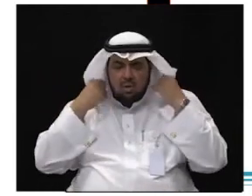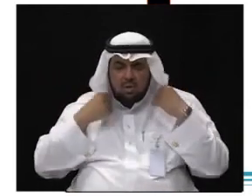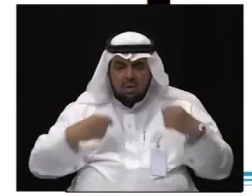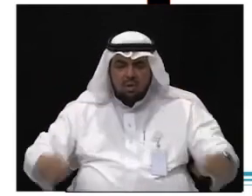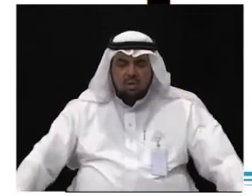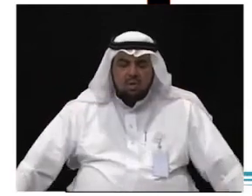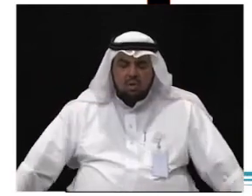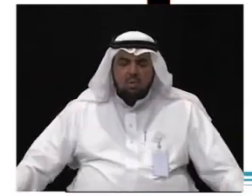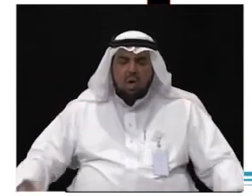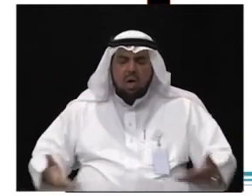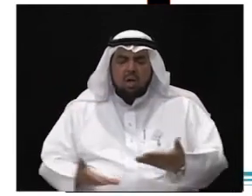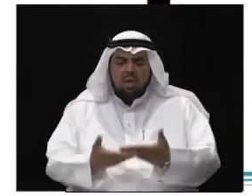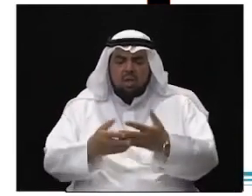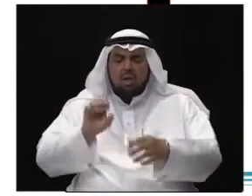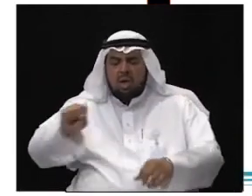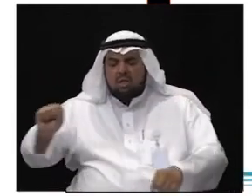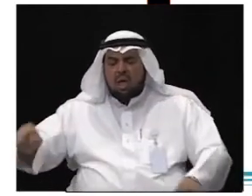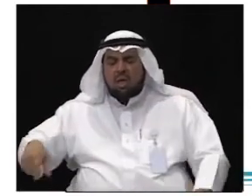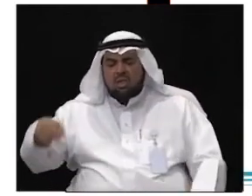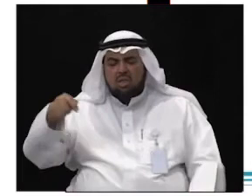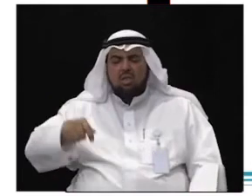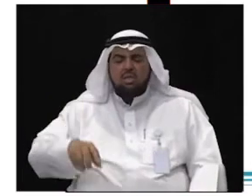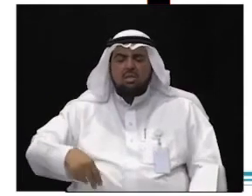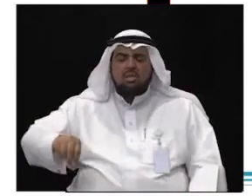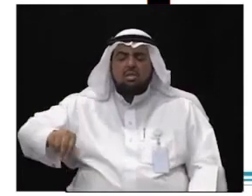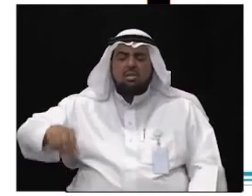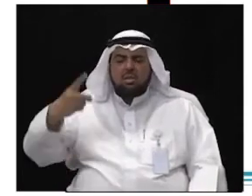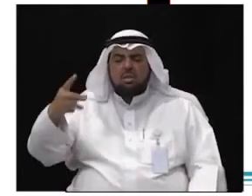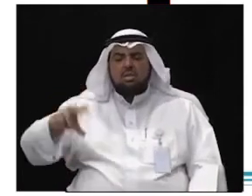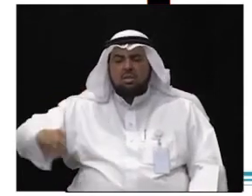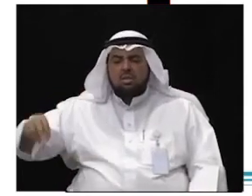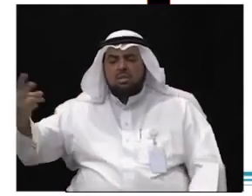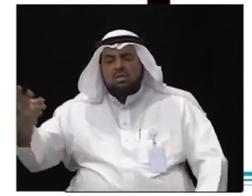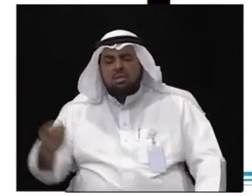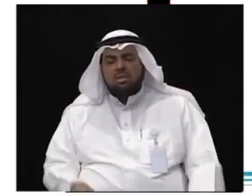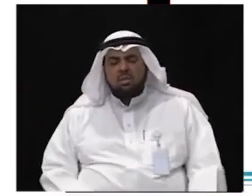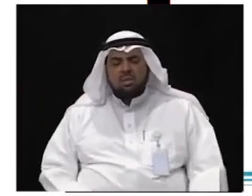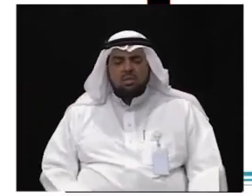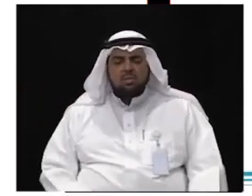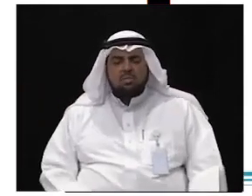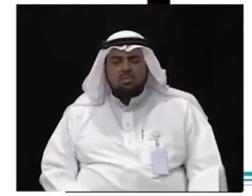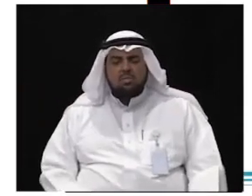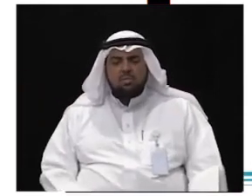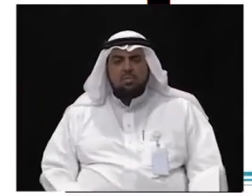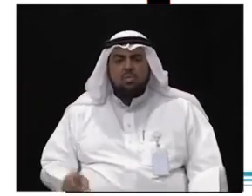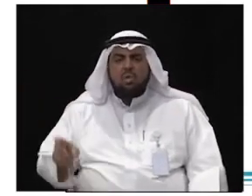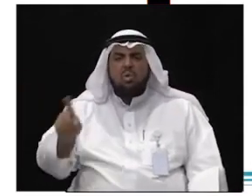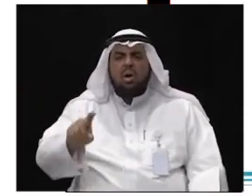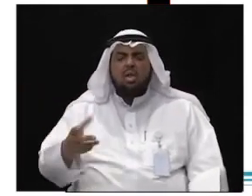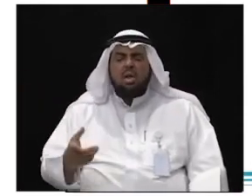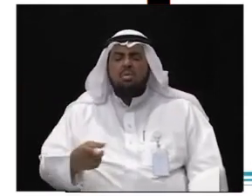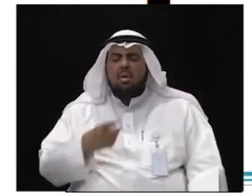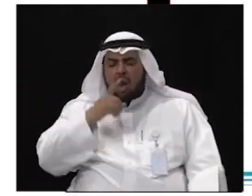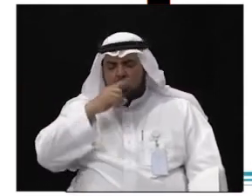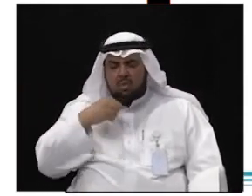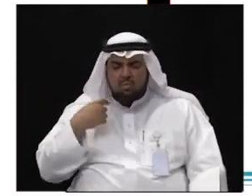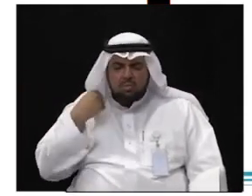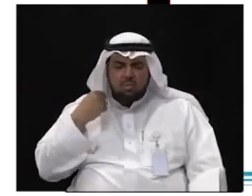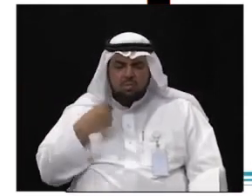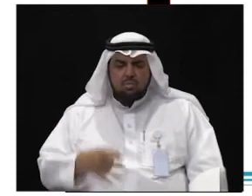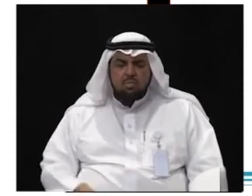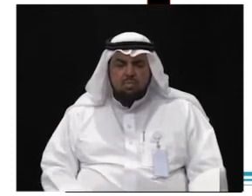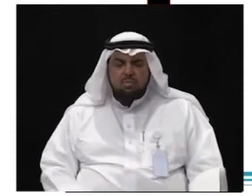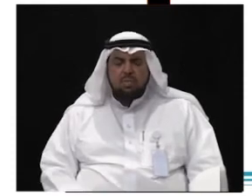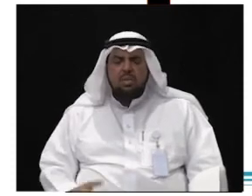وأعطته خصائص كل من هذه الليبلز أو من هذه الأدوات، وطلبت منه أيضاً